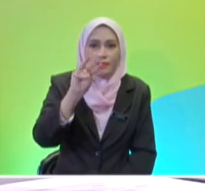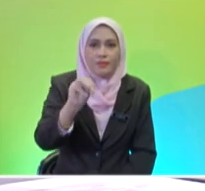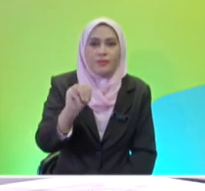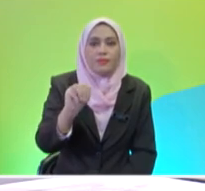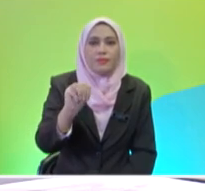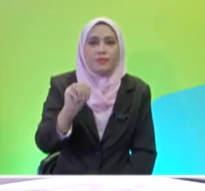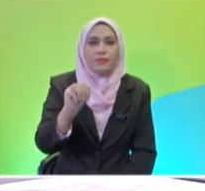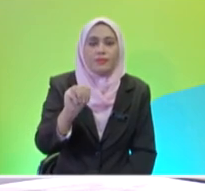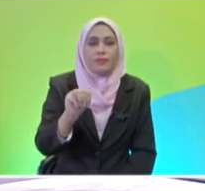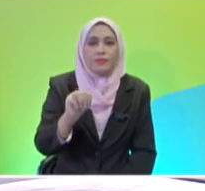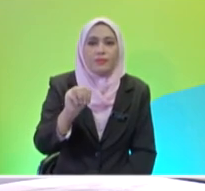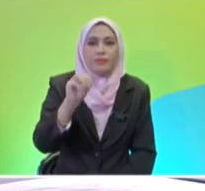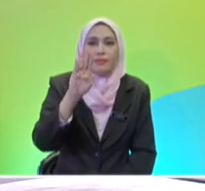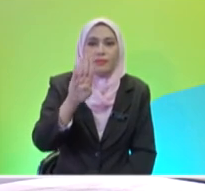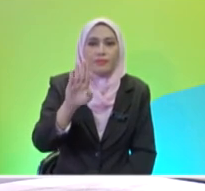K-U-M. Kum.